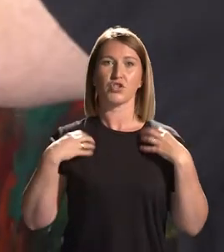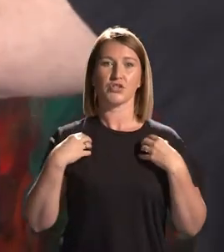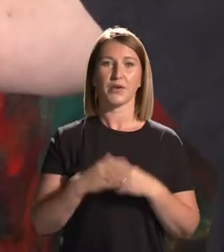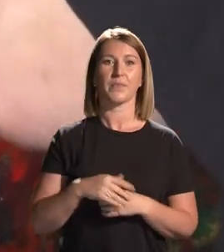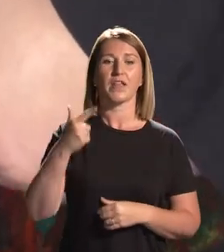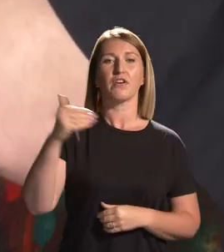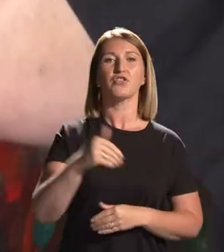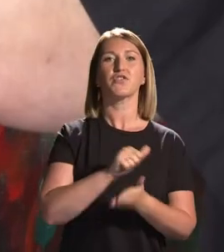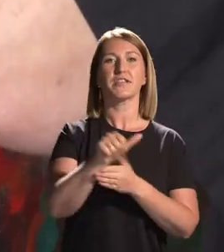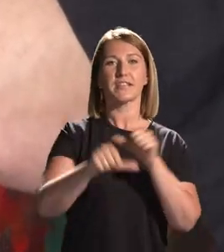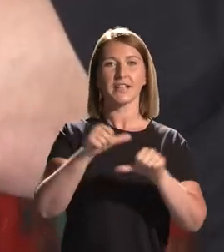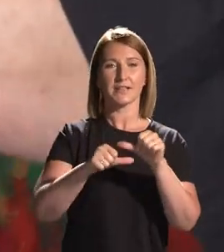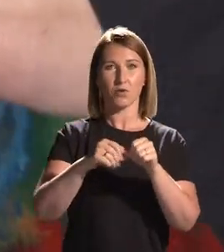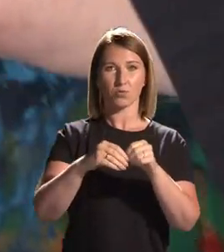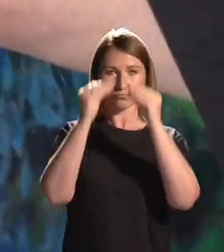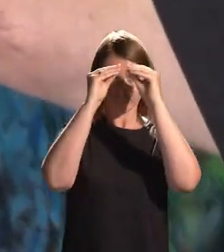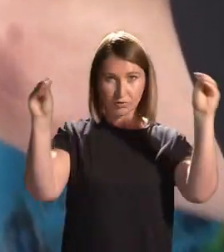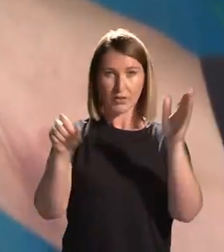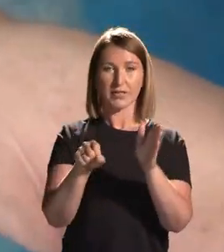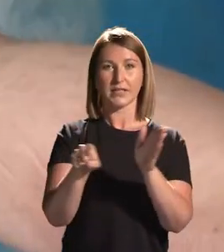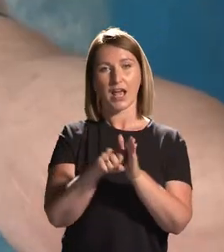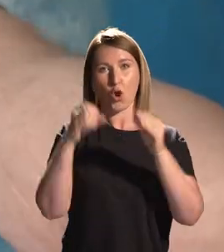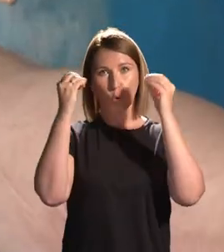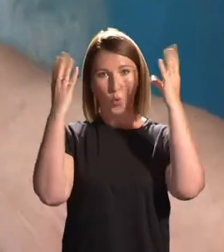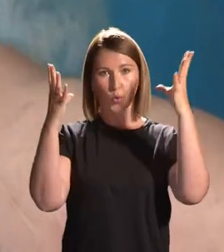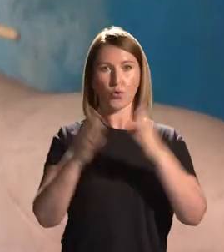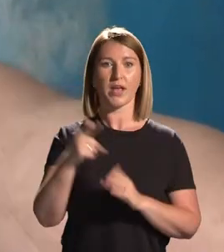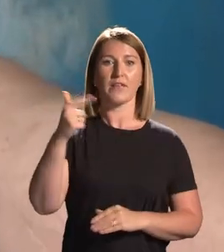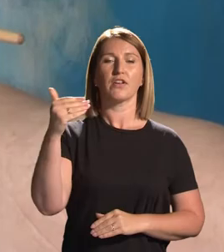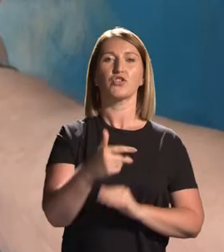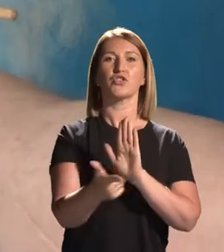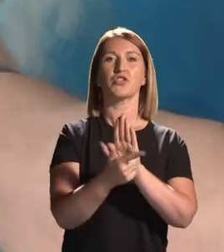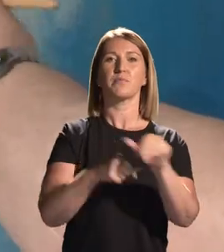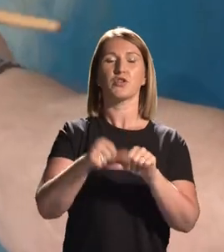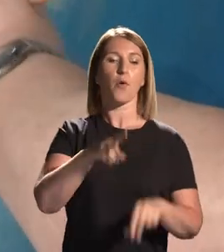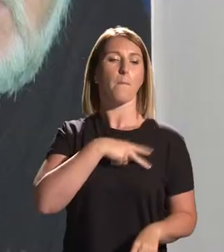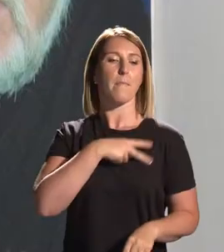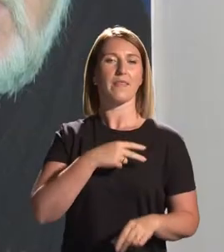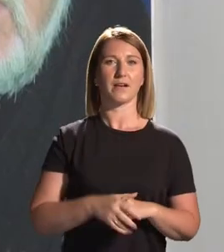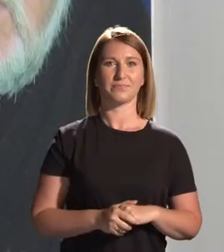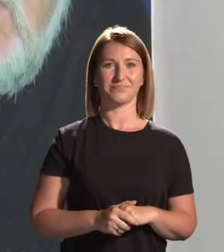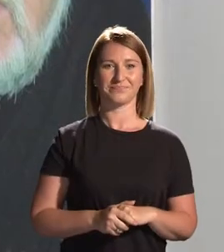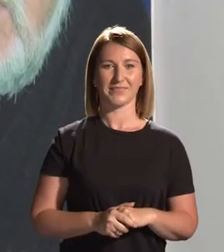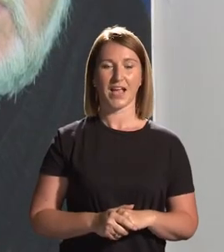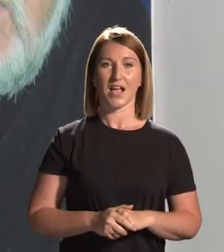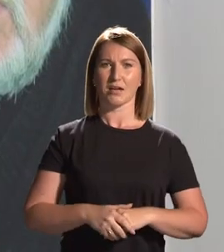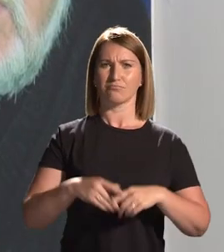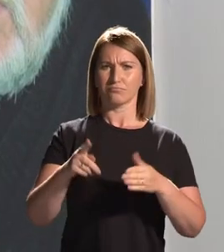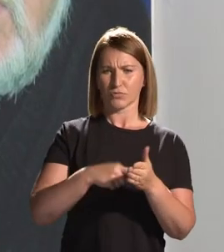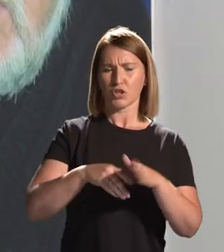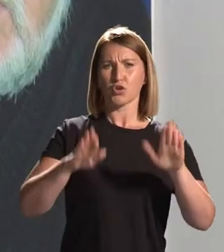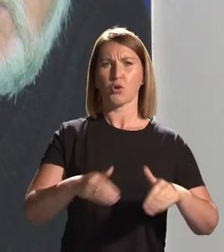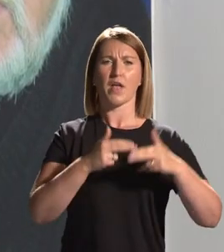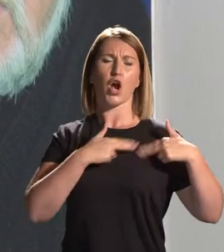2011 roku Zasłużony dla Kultury Polskiej, a w 2017 roku Medal Zasłużony Kulturze Gloria Artis. Członek jury krajowych i